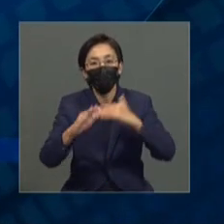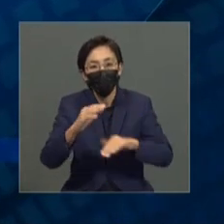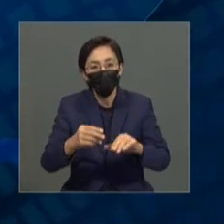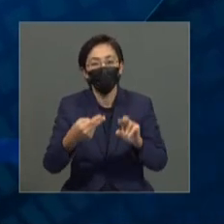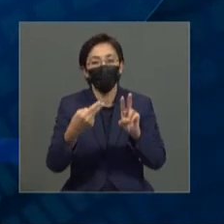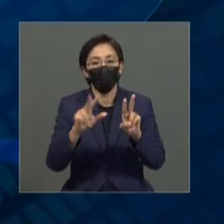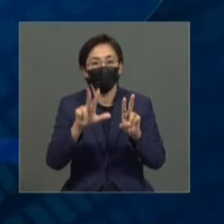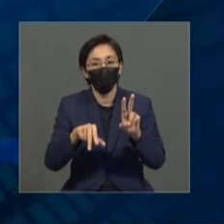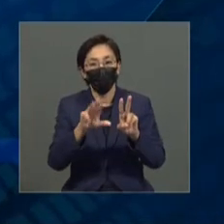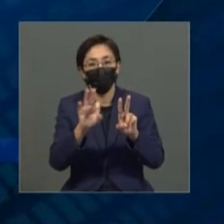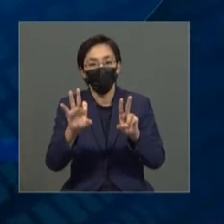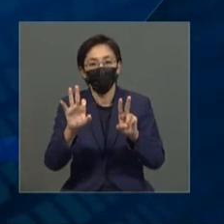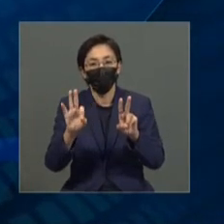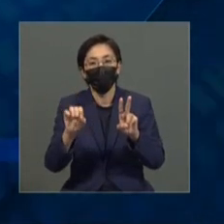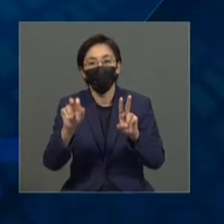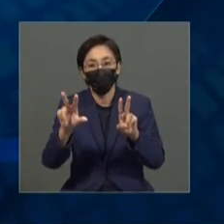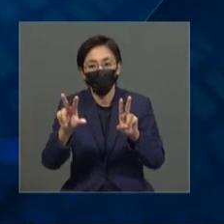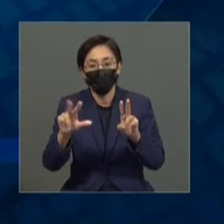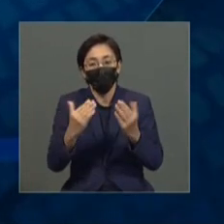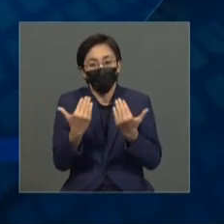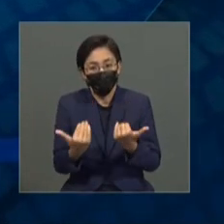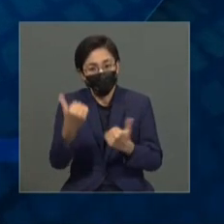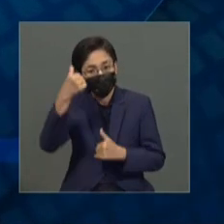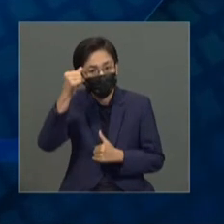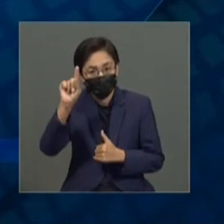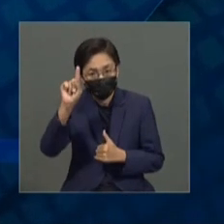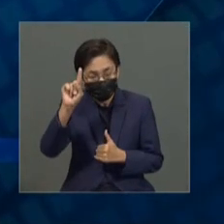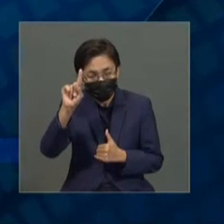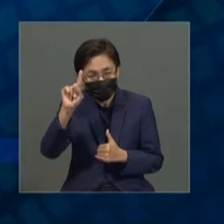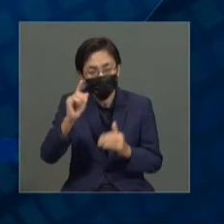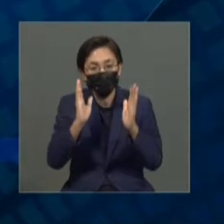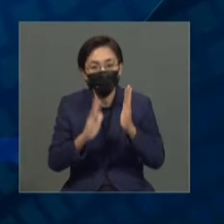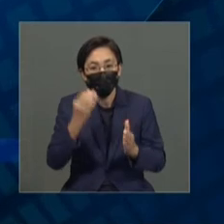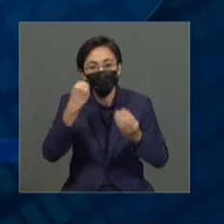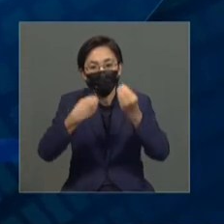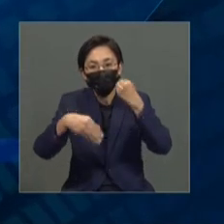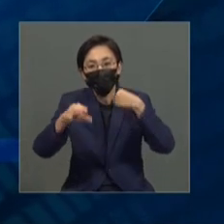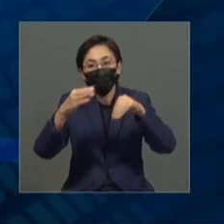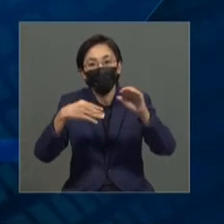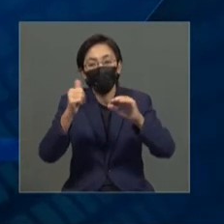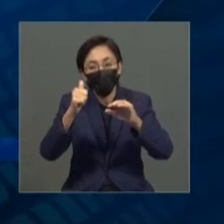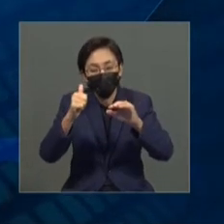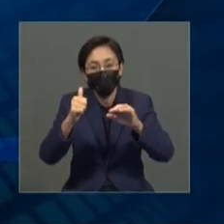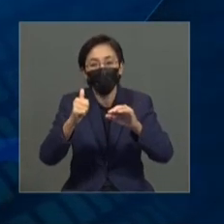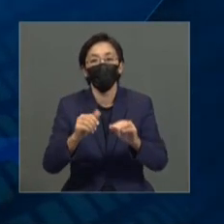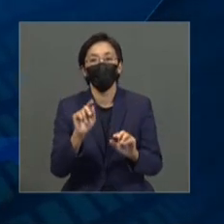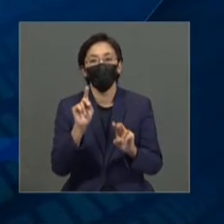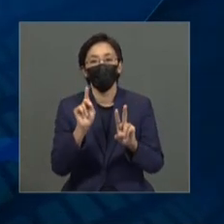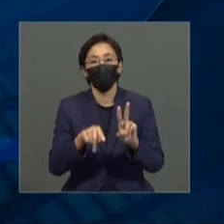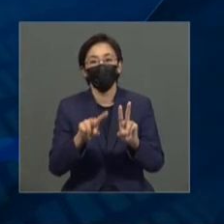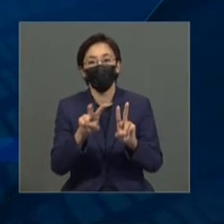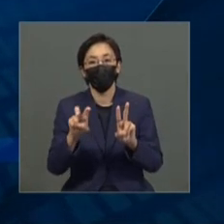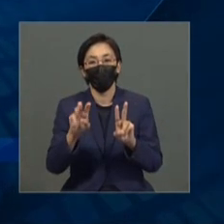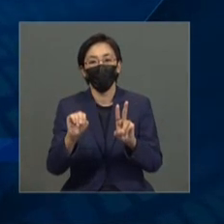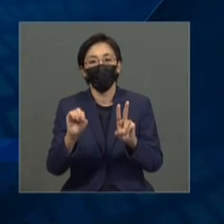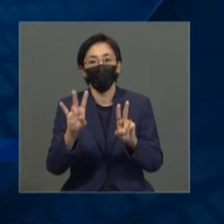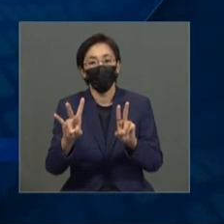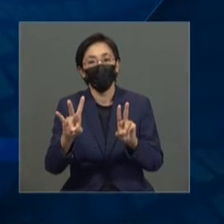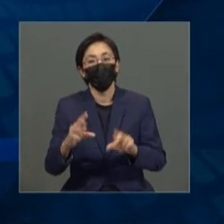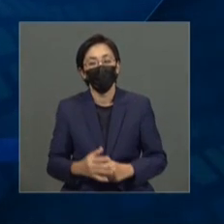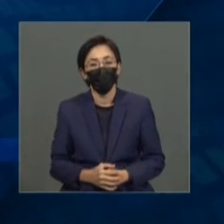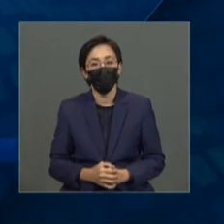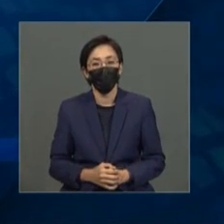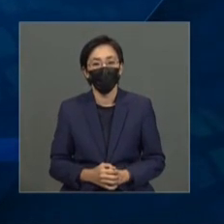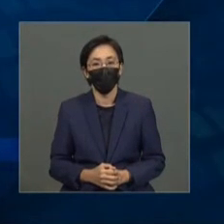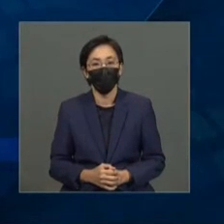23,993 รายซึ่งเฉพาะวันนี้วันเดียวมีผู้ป่วยที่ได้รับการอนุญาตกลับบ้าน 2,247 รายนะค